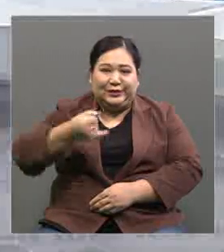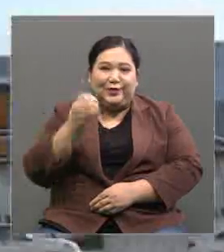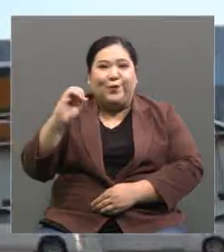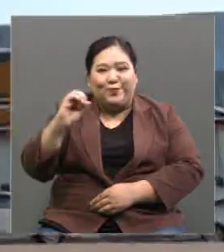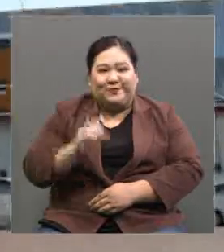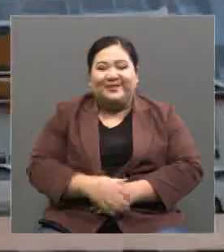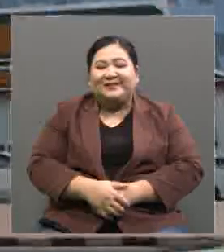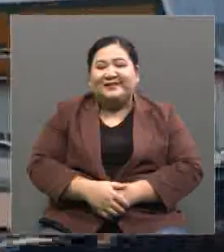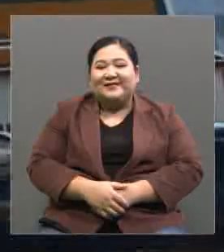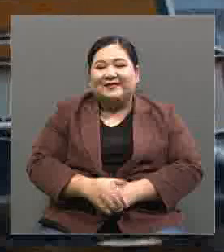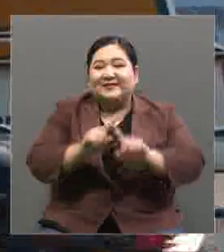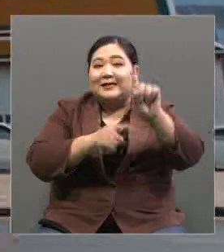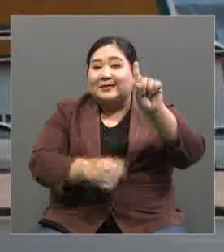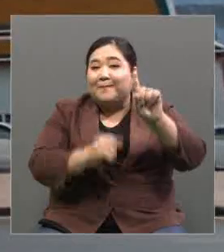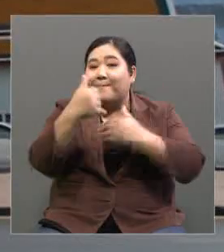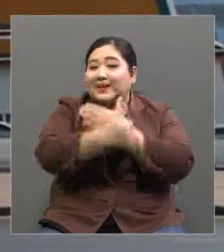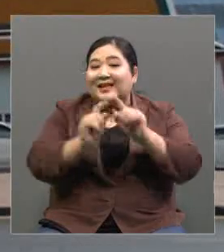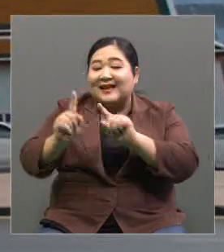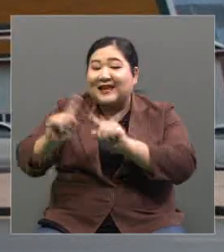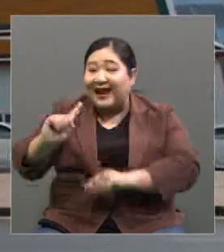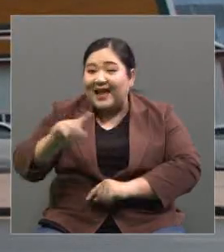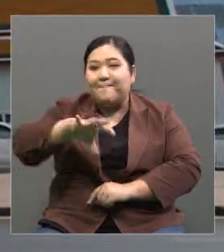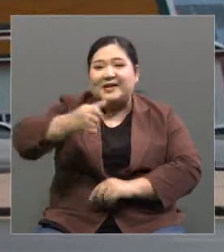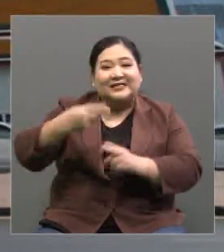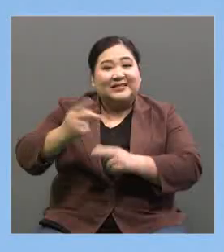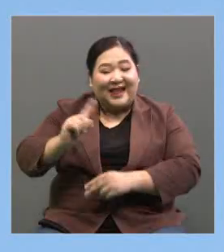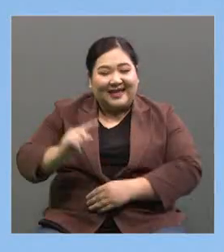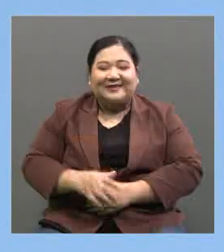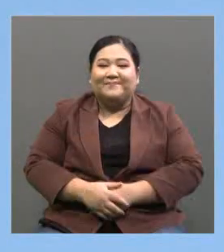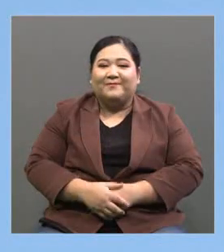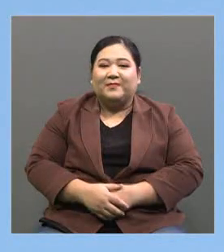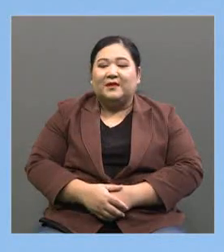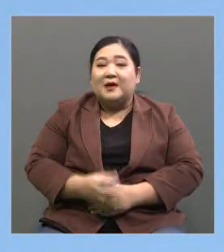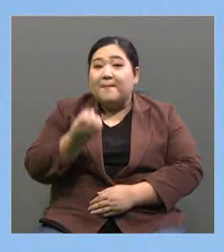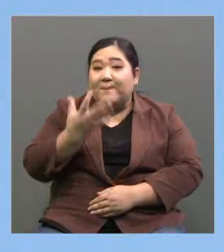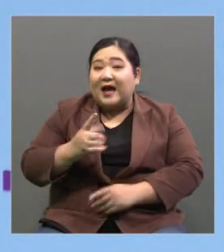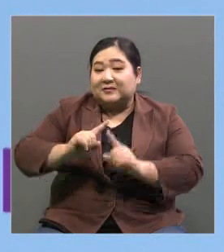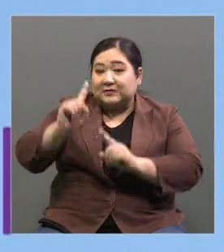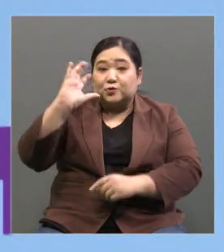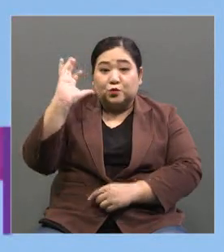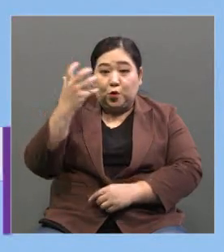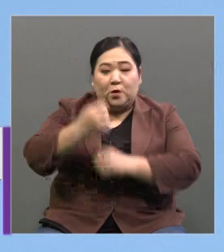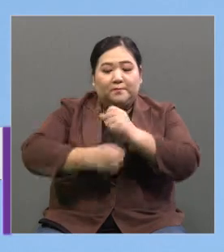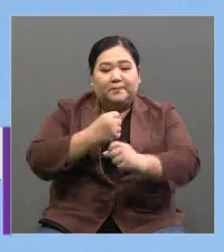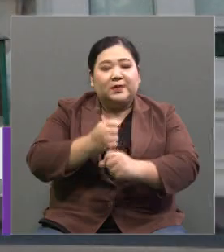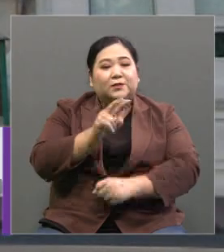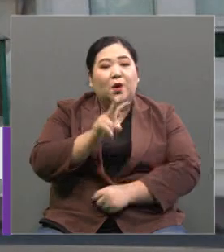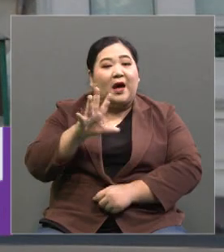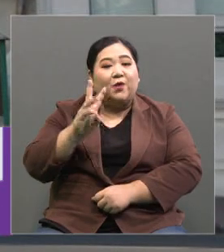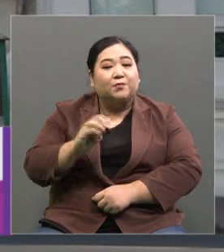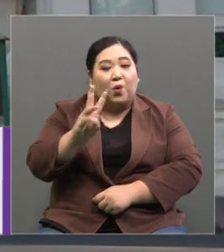ครับว่ามีประเทศอะไรบ้างและเมืองอะไรกันบ้างโดยเมืองที่มีผู้ค้นหามากที่สุดในโลกประจำปี